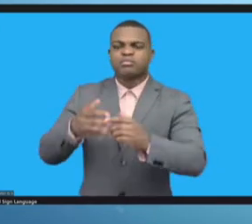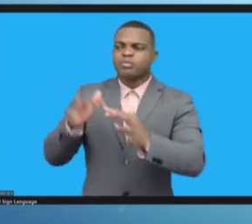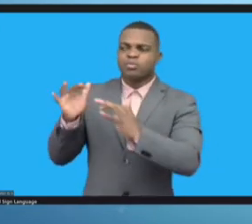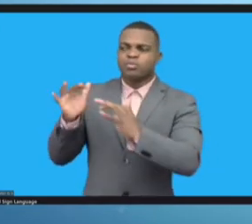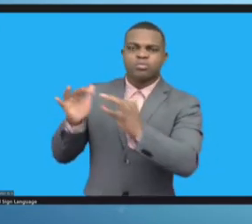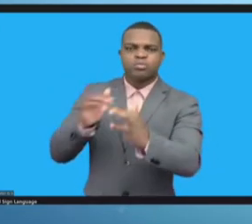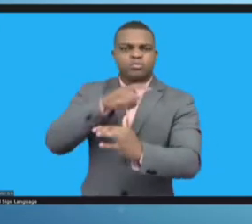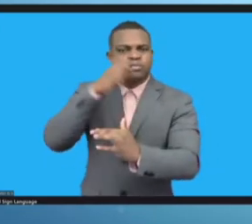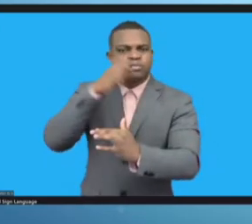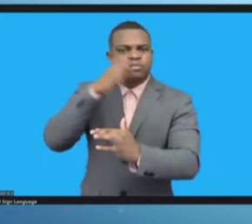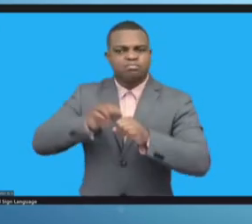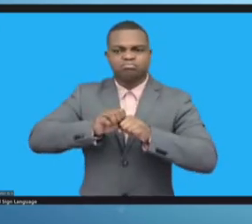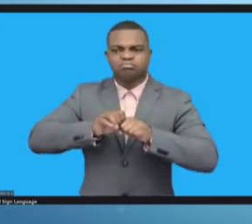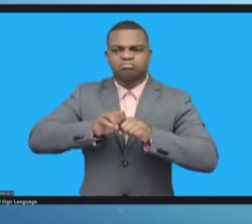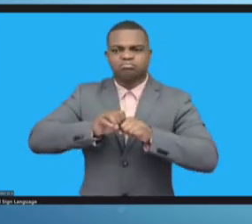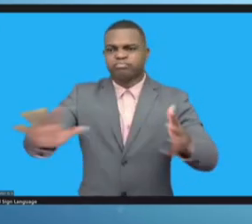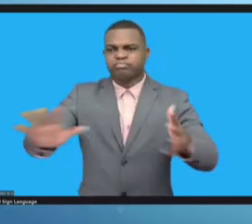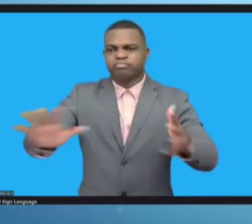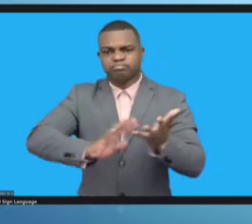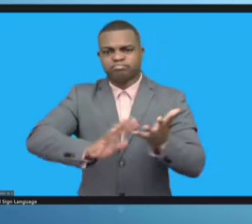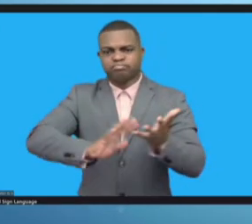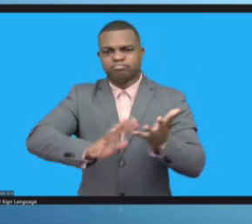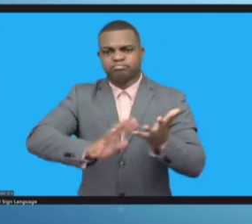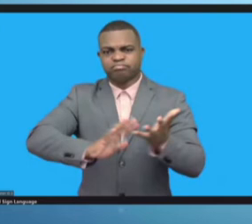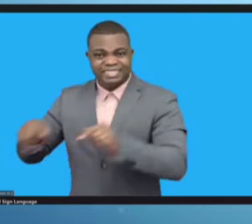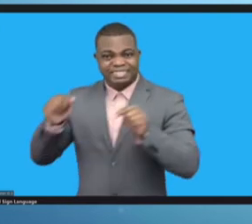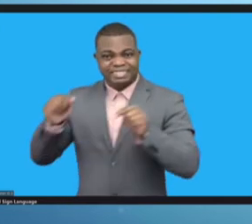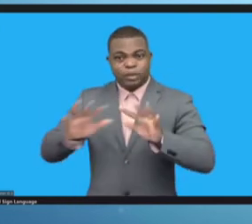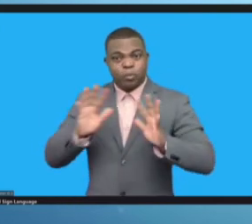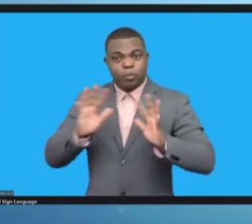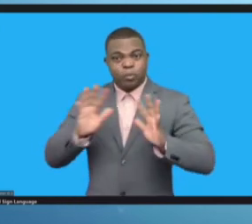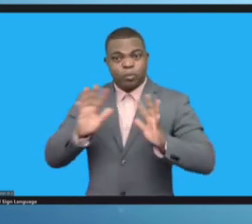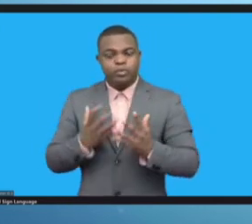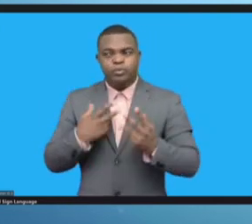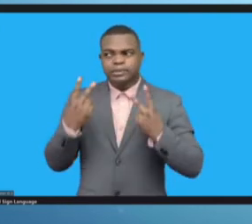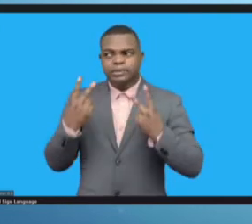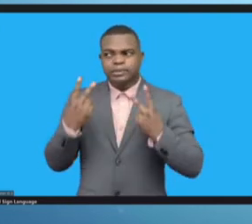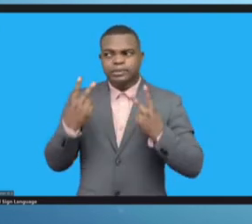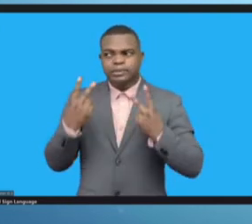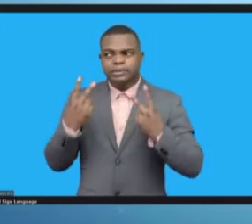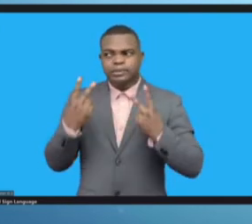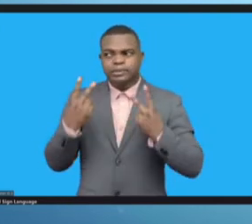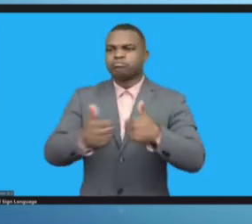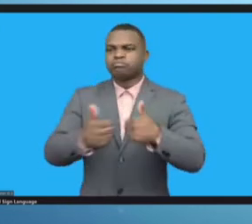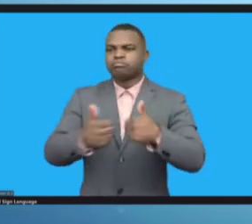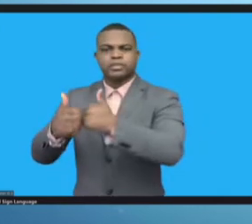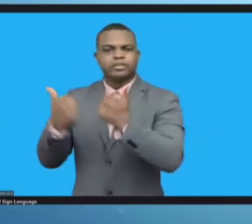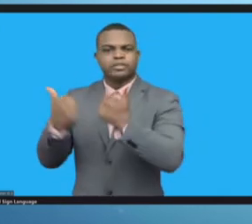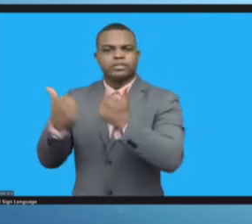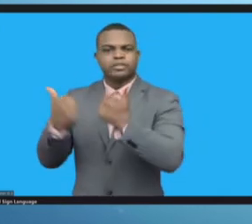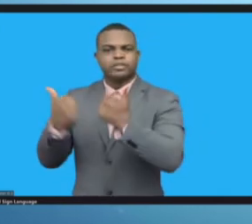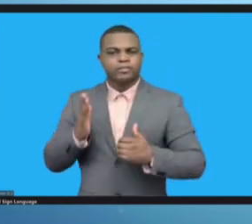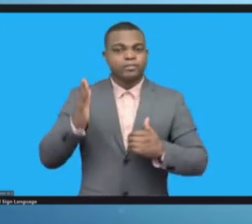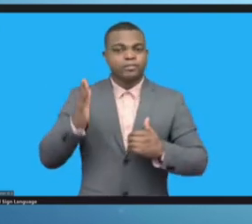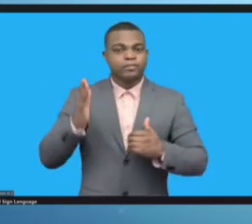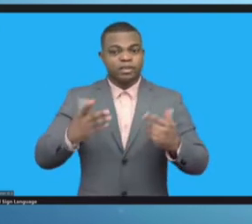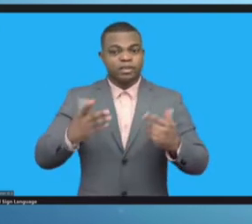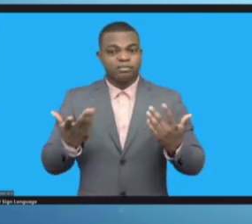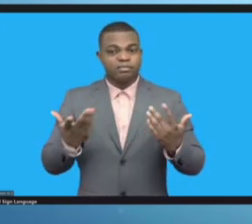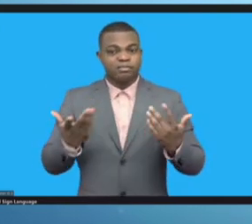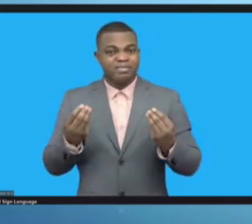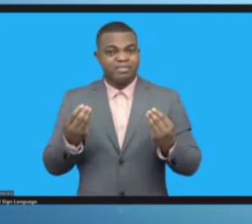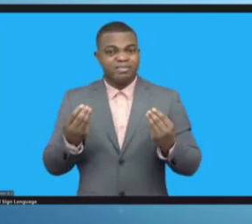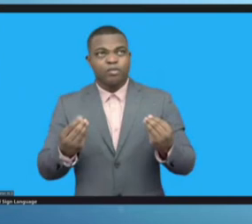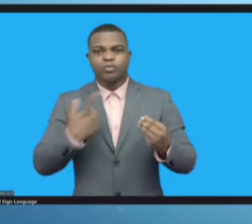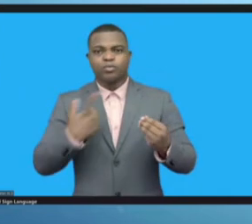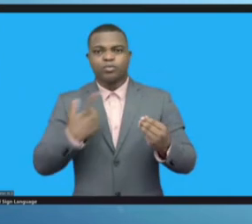exige des capacités donc, de réflexion, de stratégie en faveur d'une résilience et en faveur